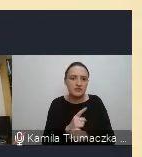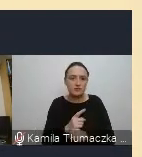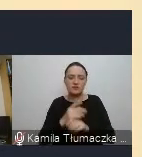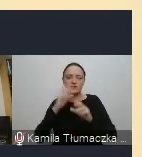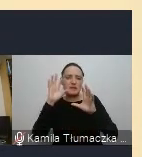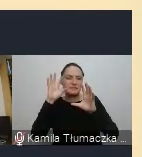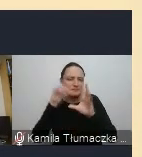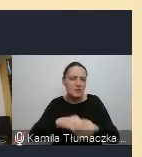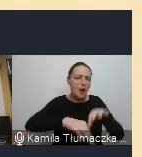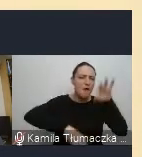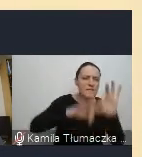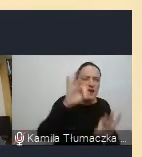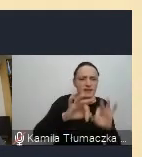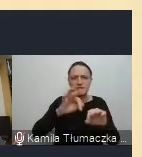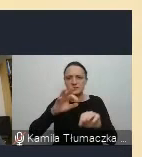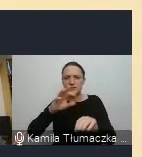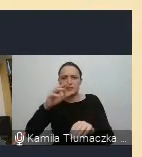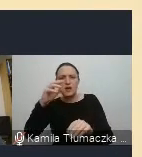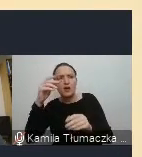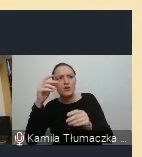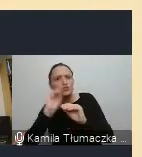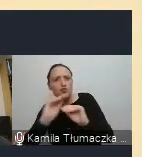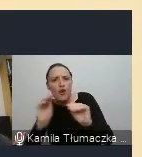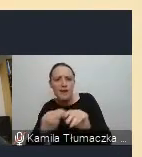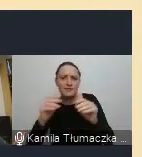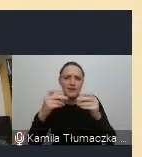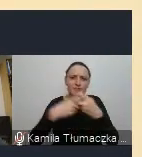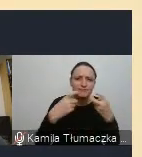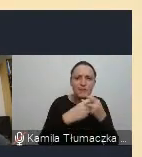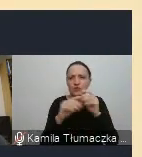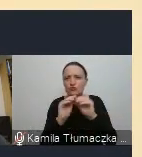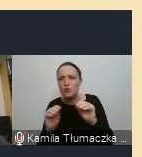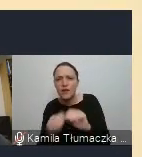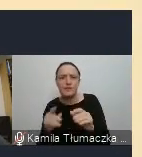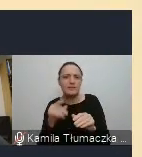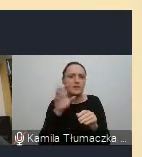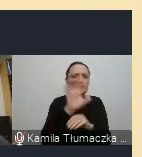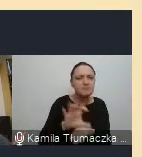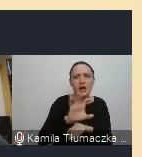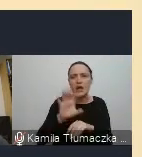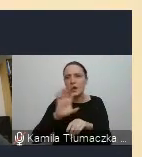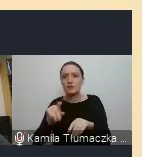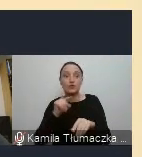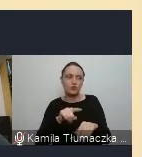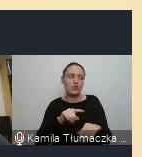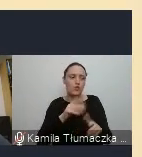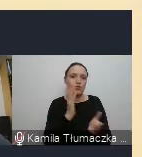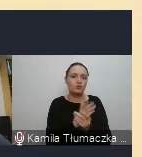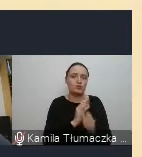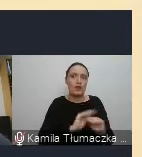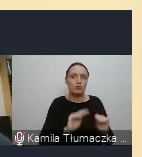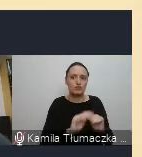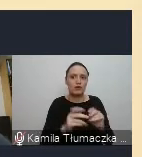szkoleń, konferencji, webinarów, poszukiwałam materiałów, no bo to zdalne nauczanie trzeba było prowadzić i miało być ono